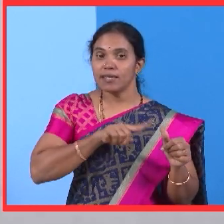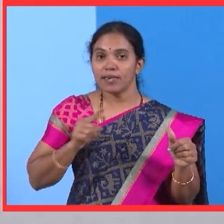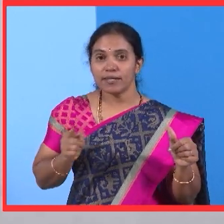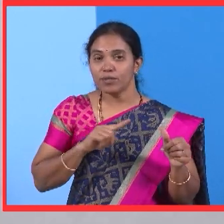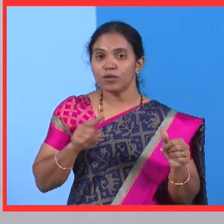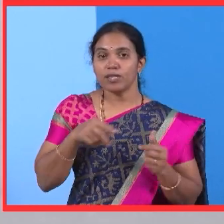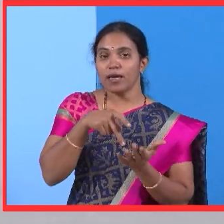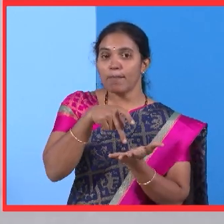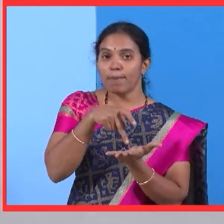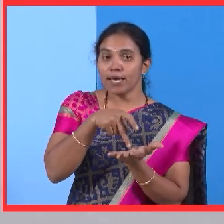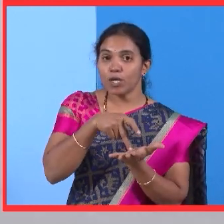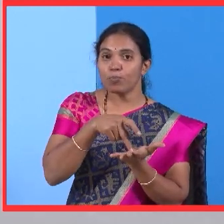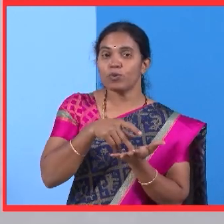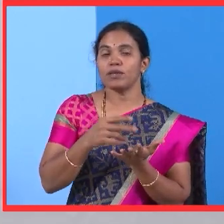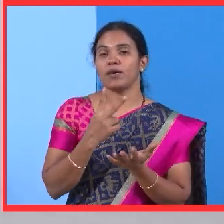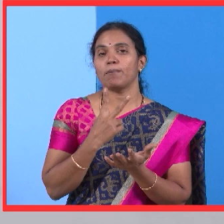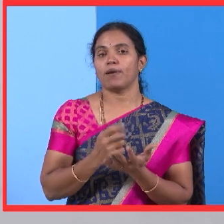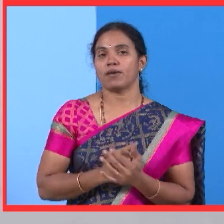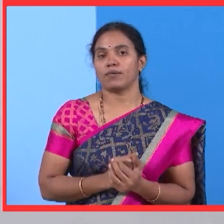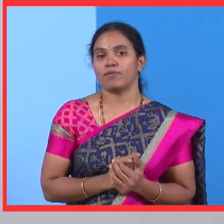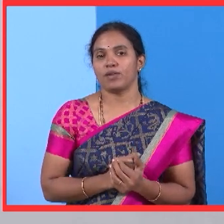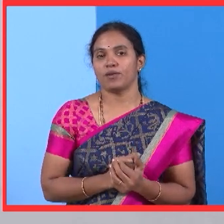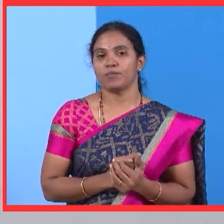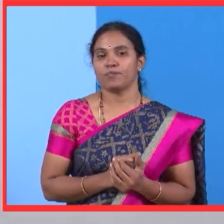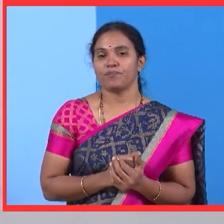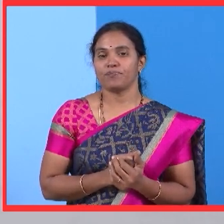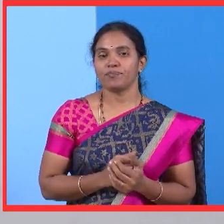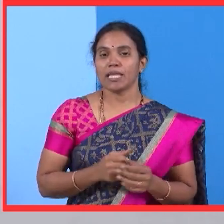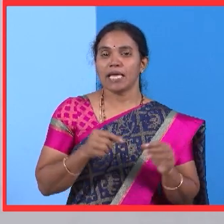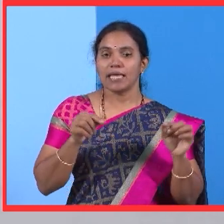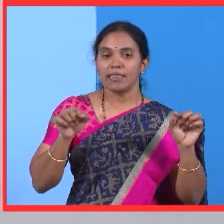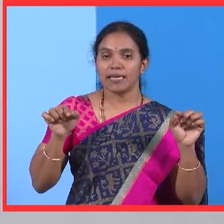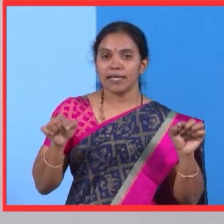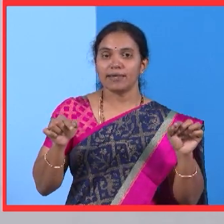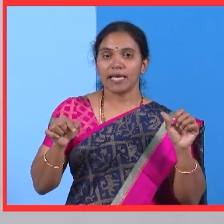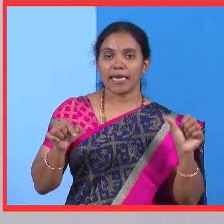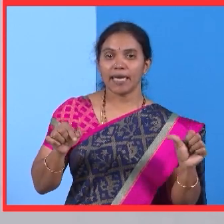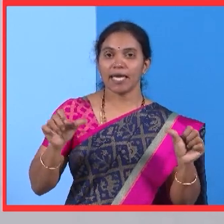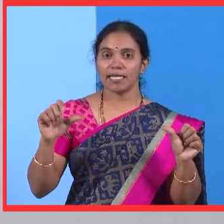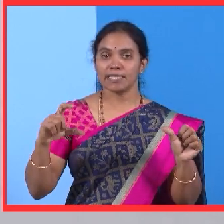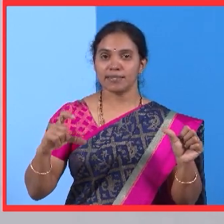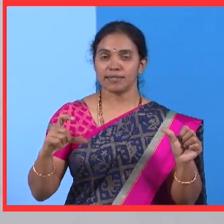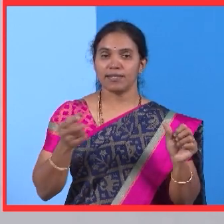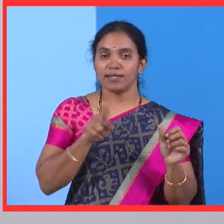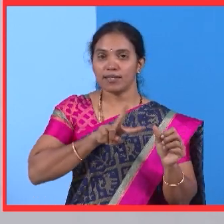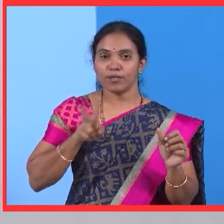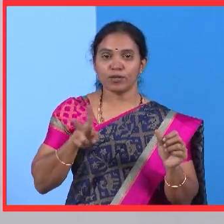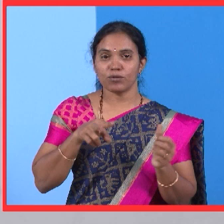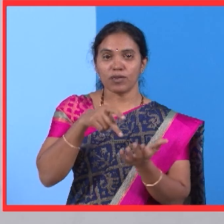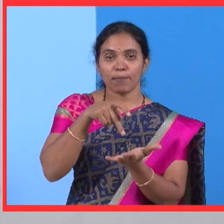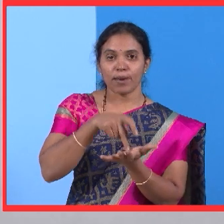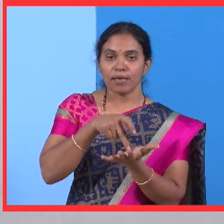மையப்புள்ளியை ஏ மற்றும் சி என்ற புள்ளிகளை இணைக்கும் கோட்டு துண்டின் மையப்புள்ளியை கணக்கிட வேண்டும்.